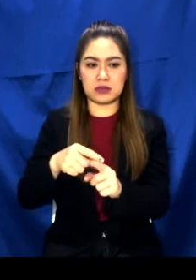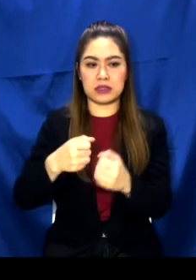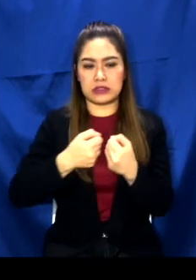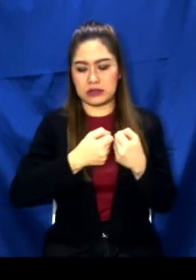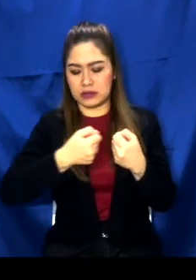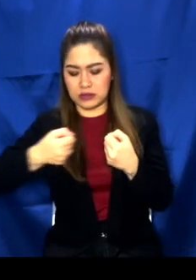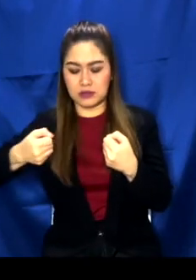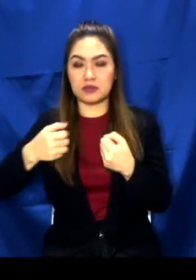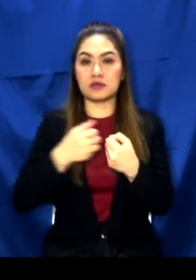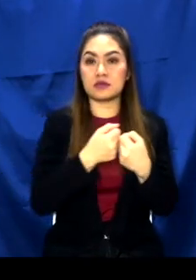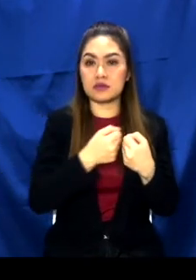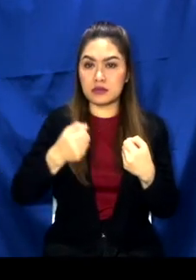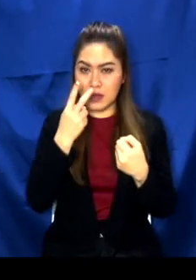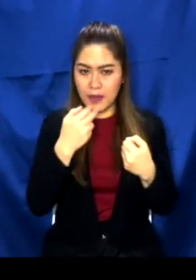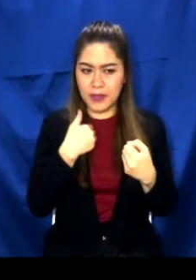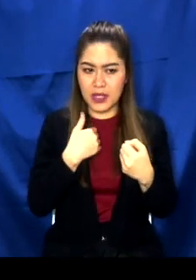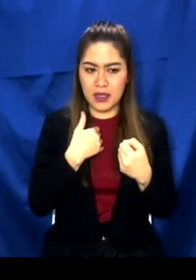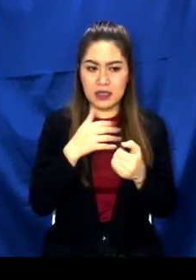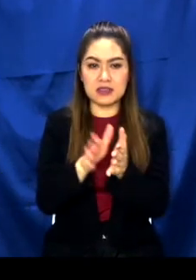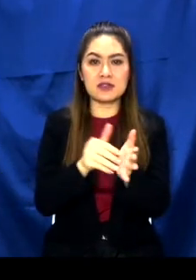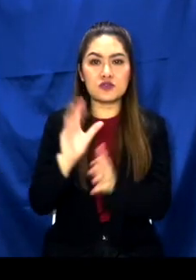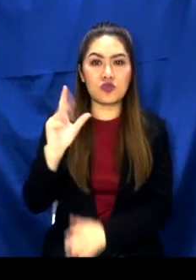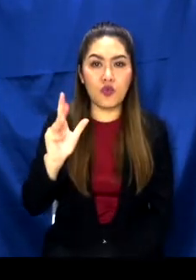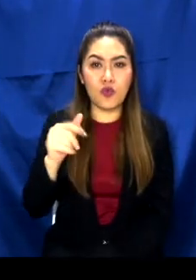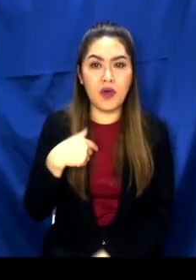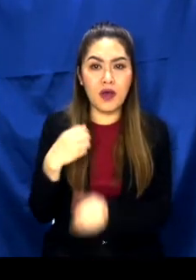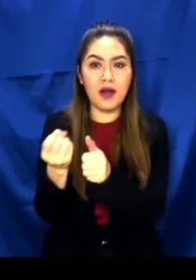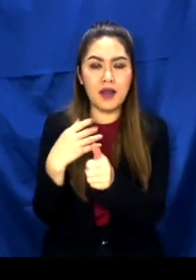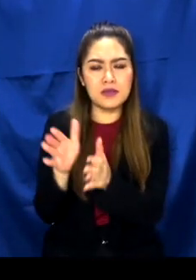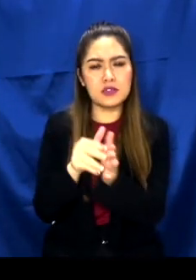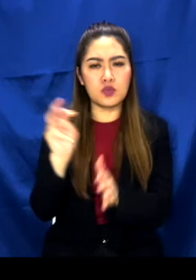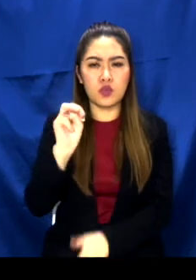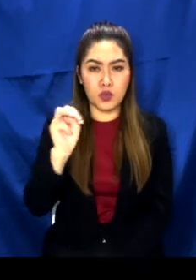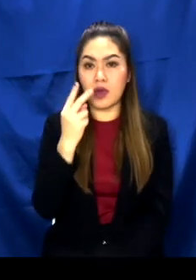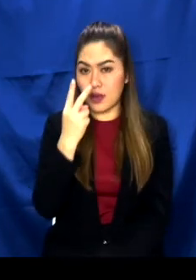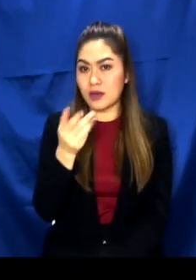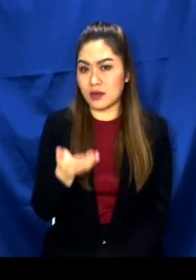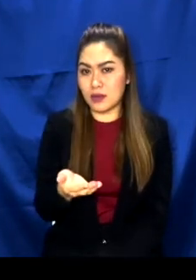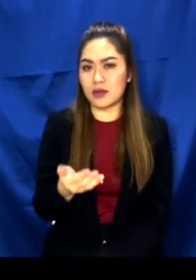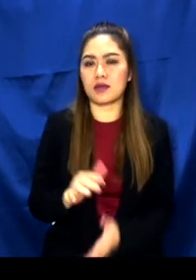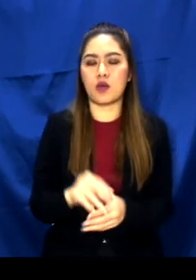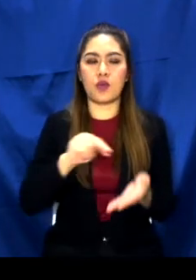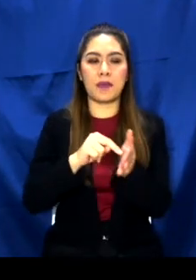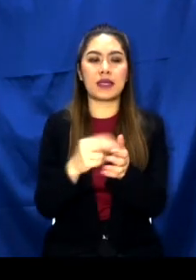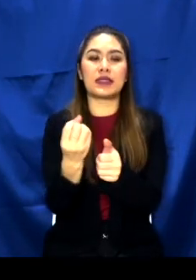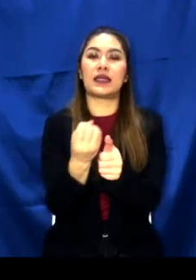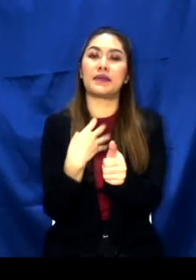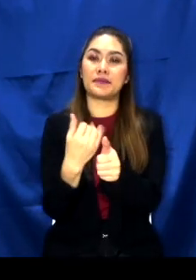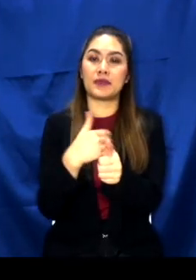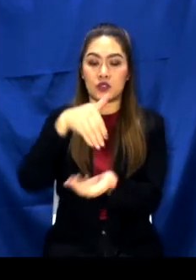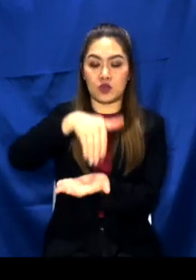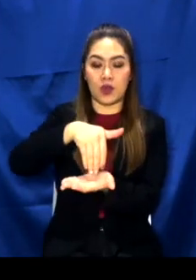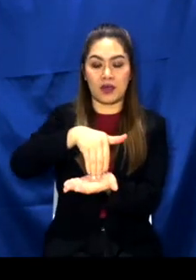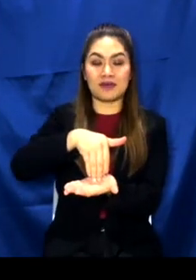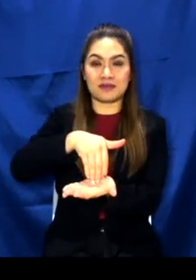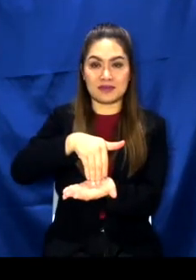ากเลยค่ะเห็นไหมว่ามันจะมีเส้นไกด์สีชมพูอยู่สีชมพูหรือสีม่วงเนี่ยแหละค่ะเห็นเปล่าว่าเนี่ยเนี่ยกึ่งกลางแล้วนะกึ่งกล